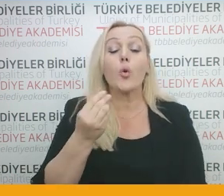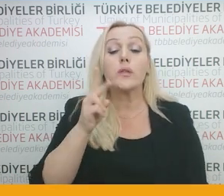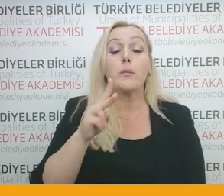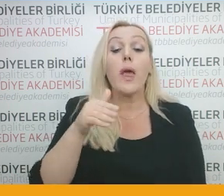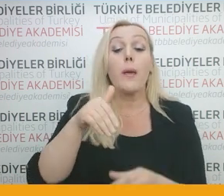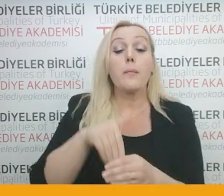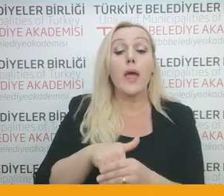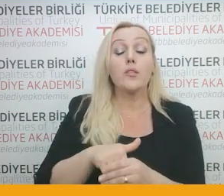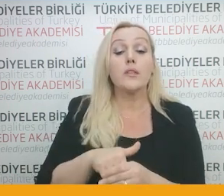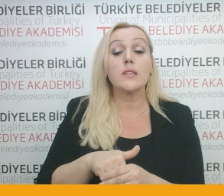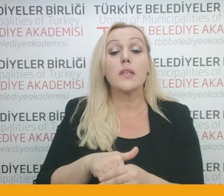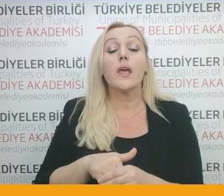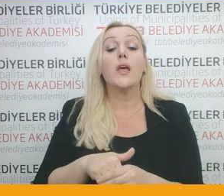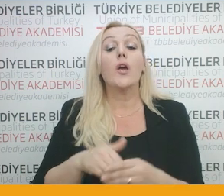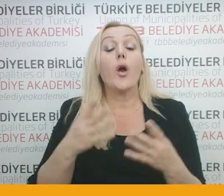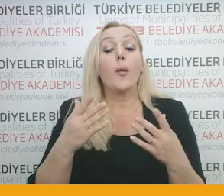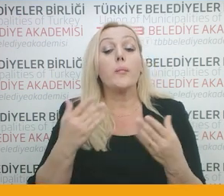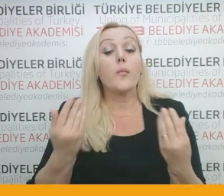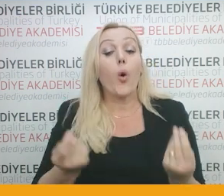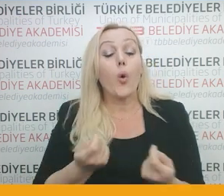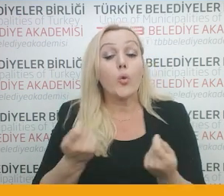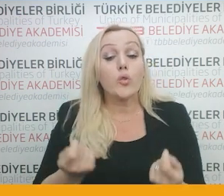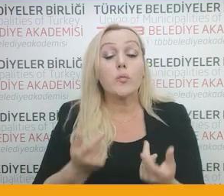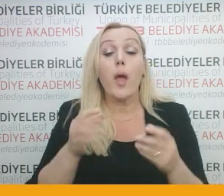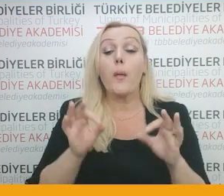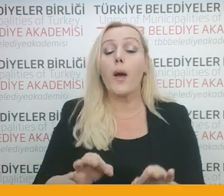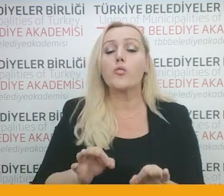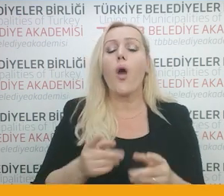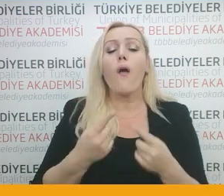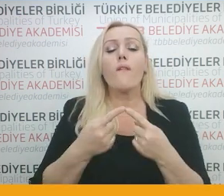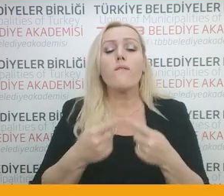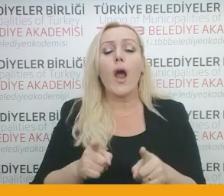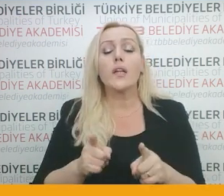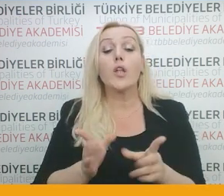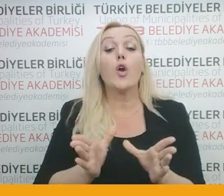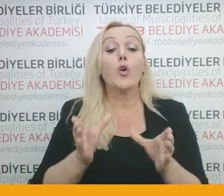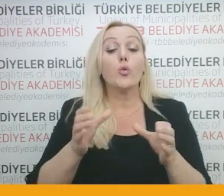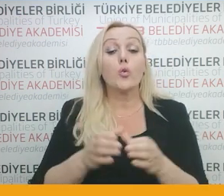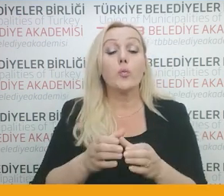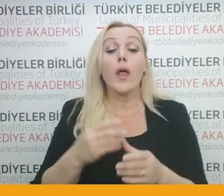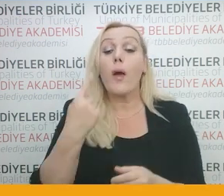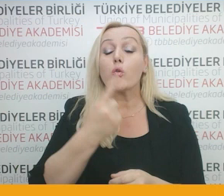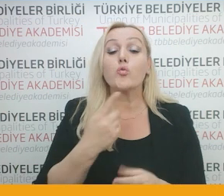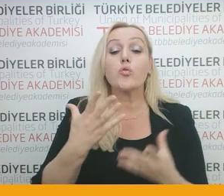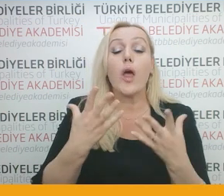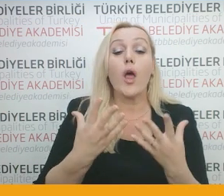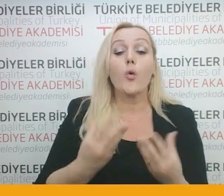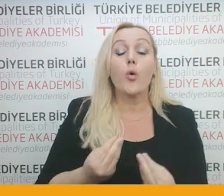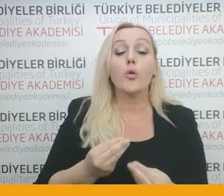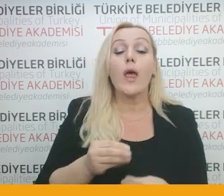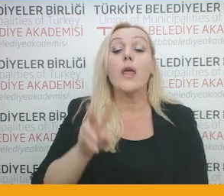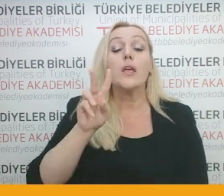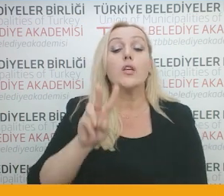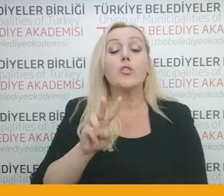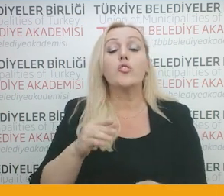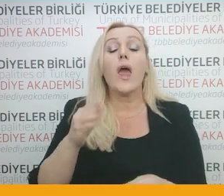devreye giriyor. Bu ikisi farklı kurumsal sınıflandırma ile ekonomik sınıflandırma arasındaki farktan kaynaklanıyor. Ben orada ikinci